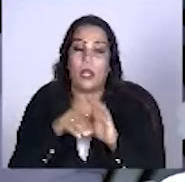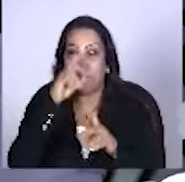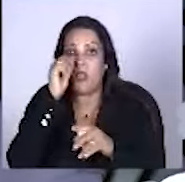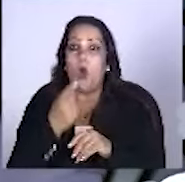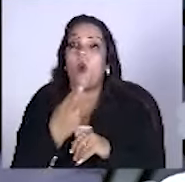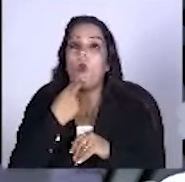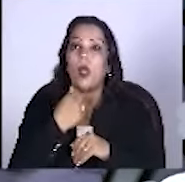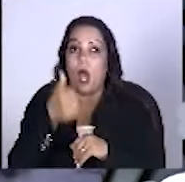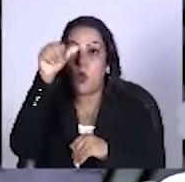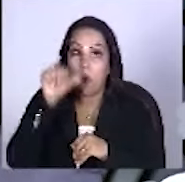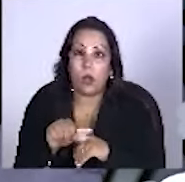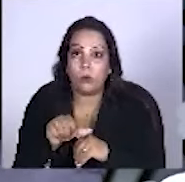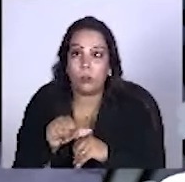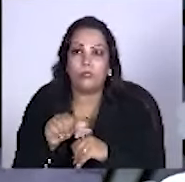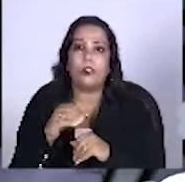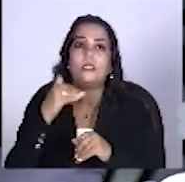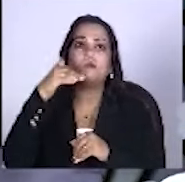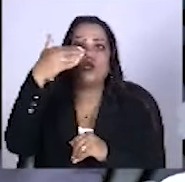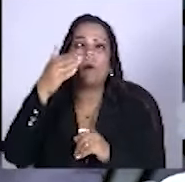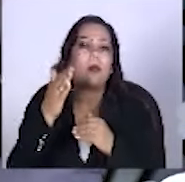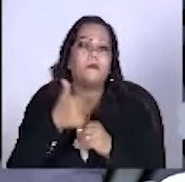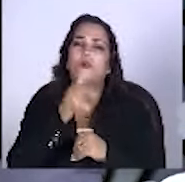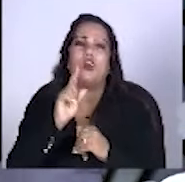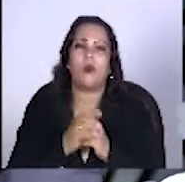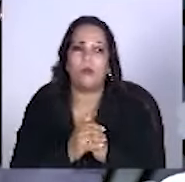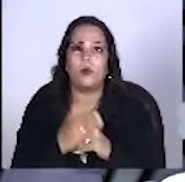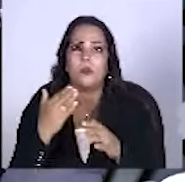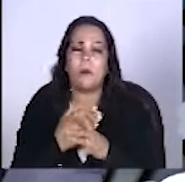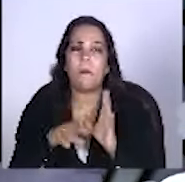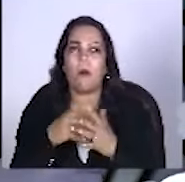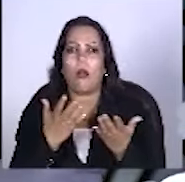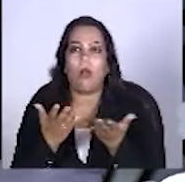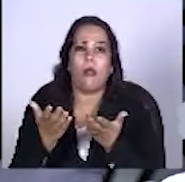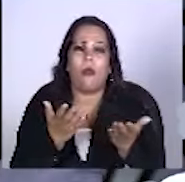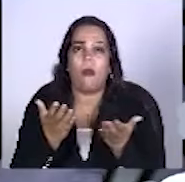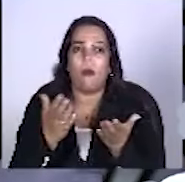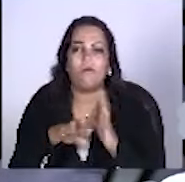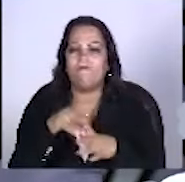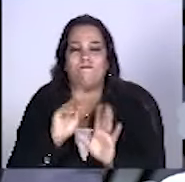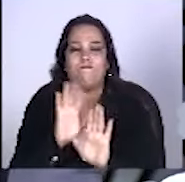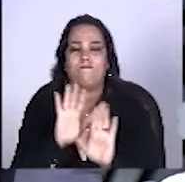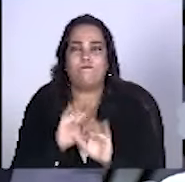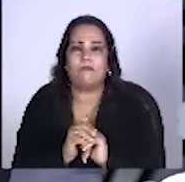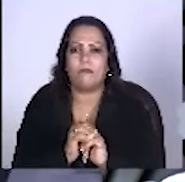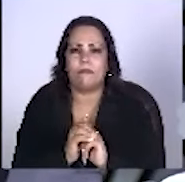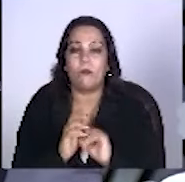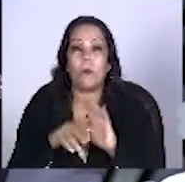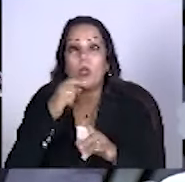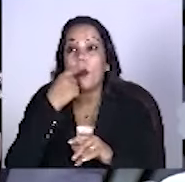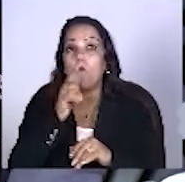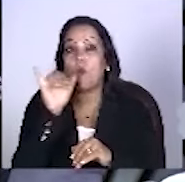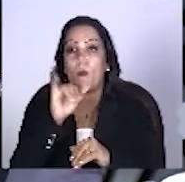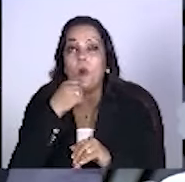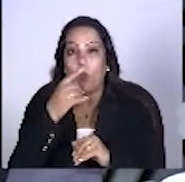سواء هو وحش او كويس المستقبل مش كويس. بالظبط. طالما انه بدا يقول كده وبدا يتشكك في العلاقه. وبعدين انا عايز